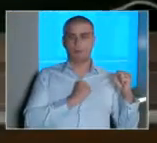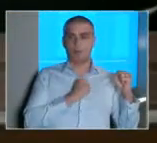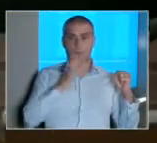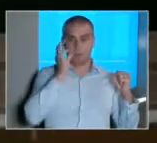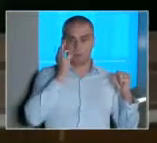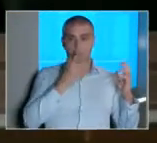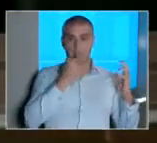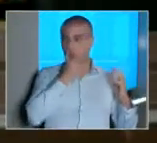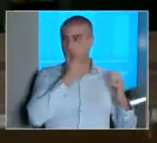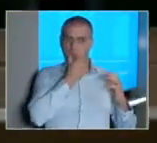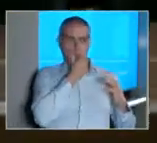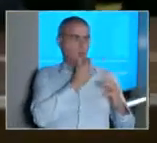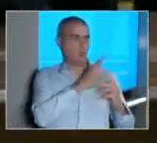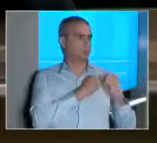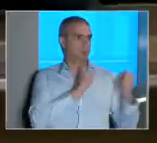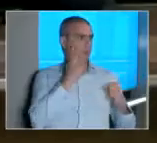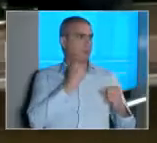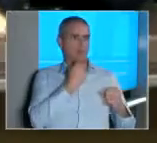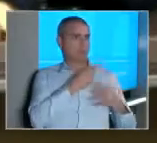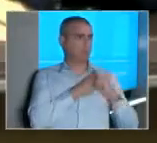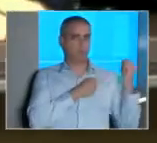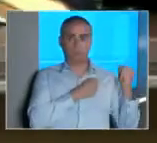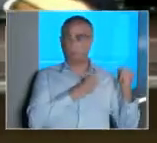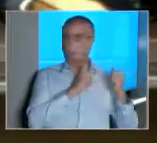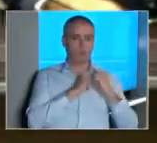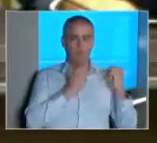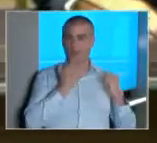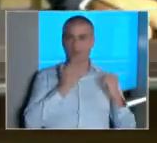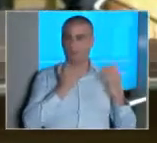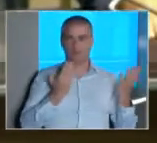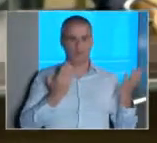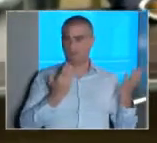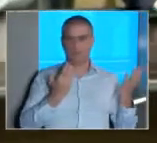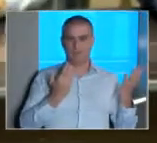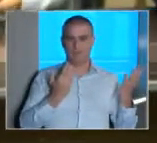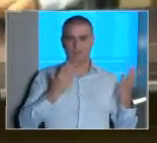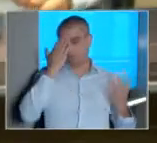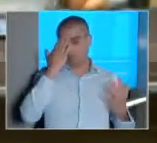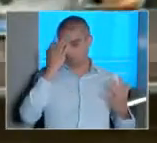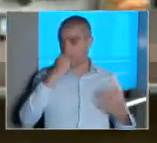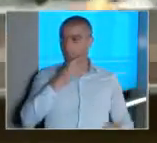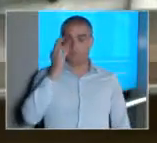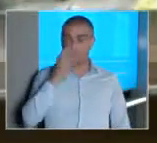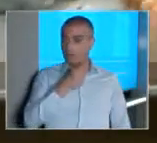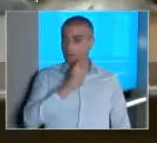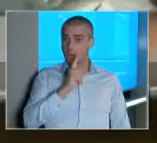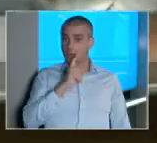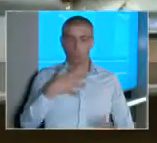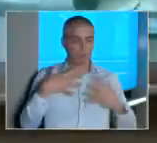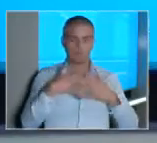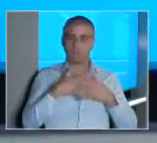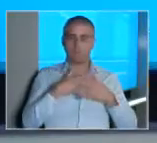ברק, וואלה, לא בדיוק. בסדר, הוא שמאל, הוא לא מתבייש להגיד שהוא שמאל. השמאל הישראלי מהיכרות, עם ברק דרך אגב לא